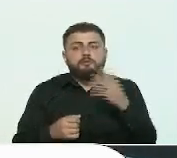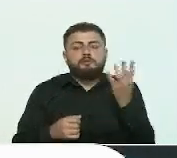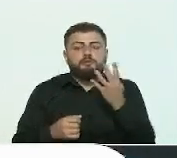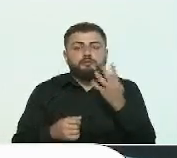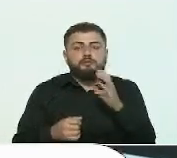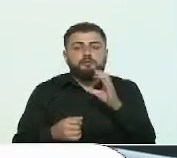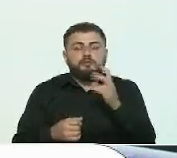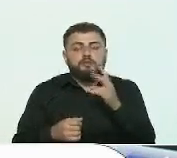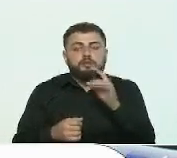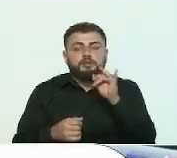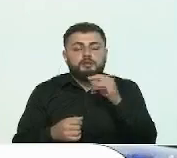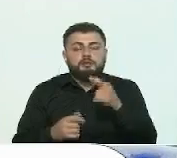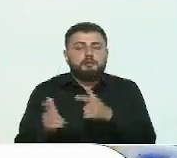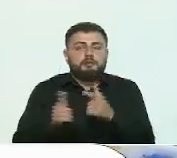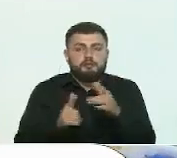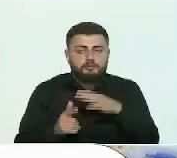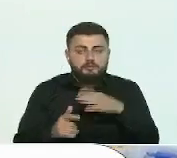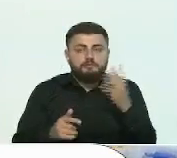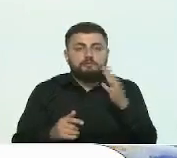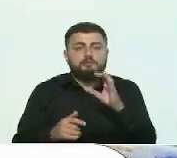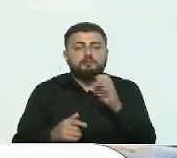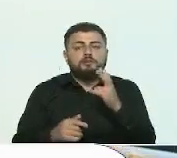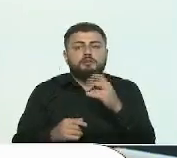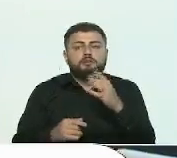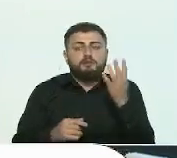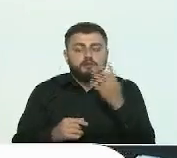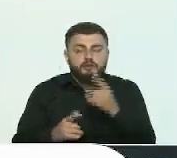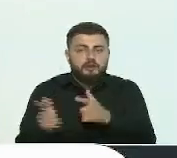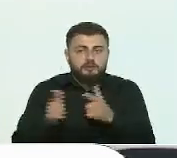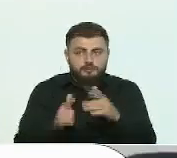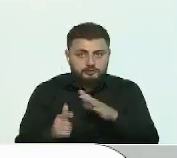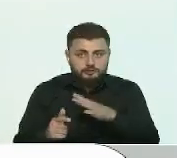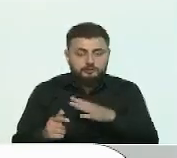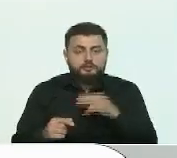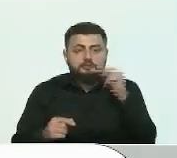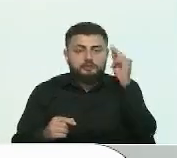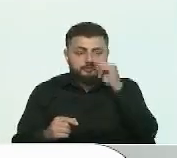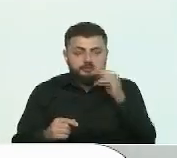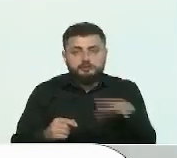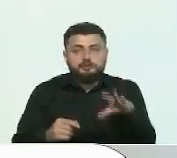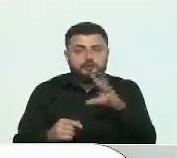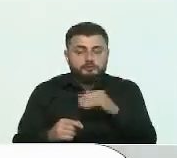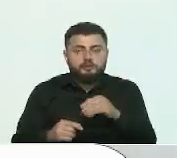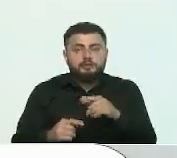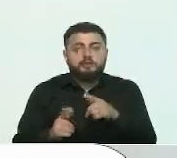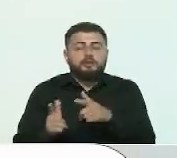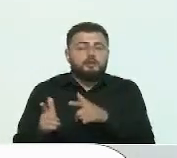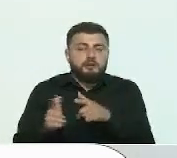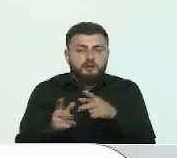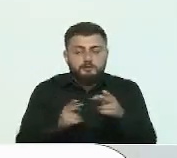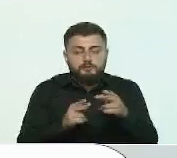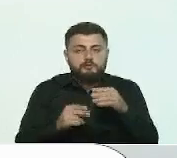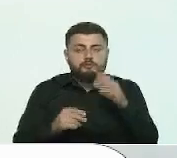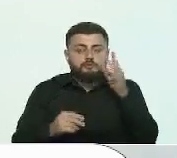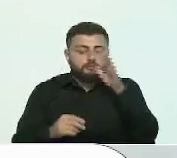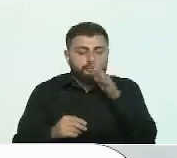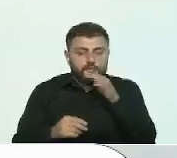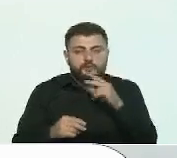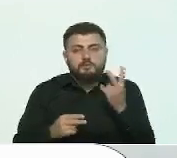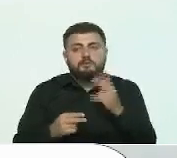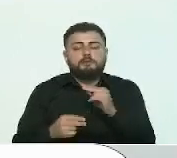sənaye inqilabına hazırlaşırıqsa, 4-cü sənaye dövrünə hazırlaşırıqsa, şagirdlərimiz də həmin dövrün